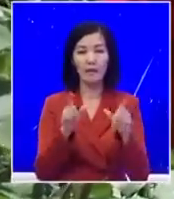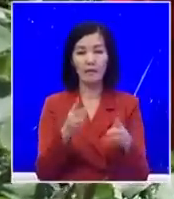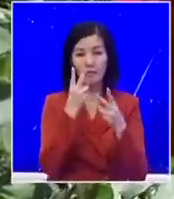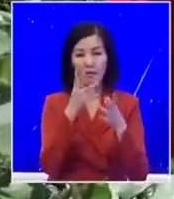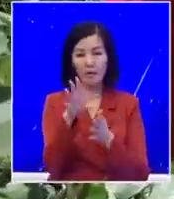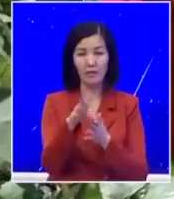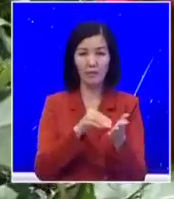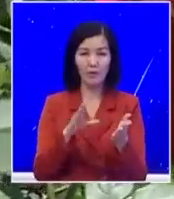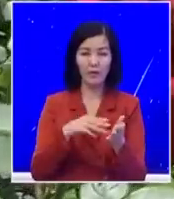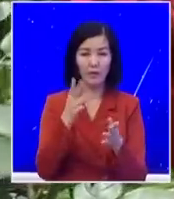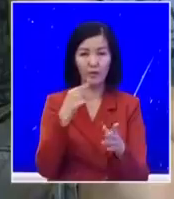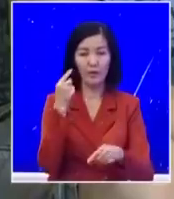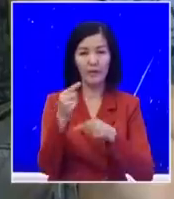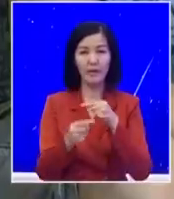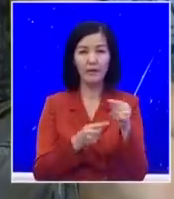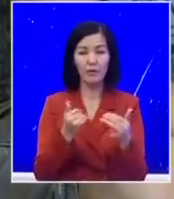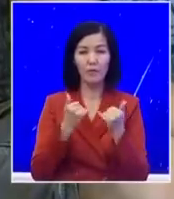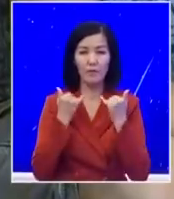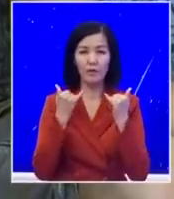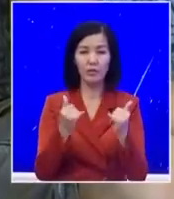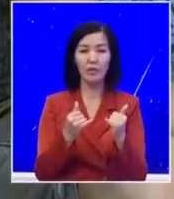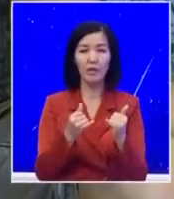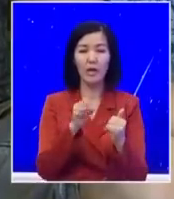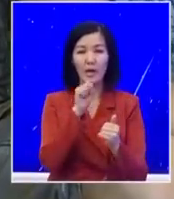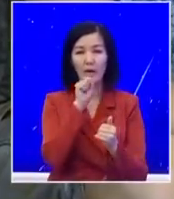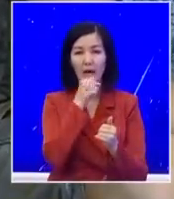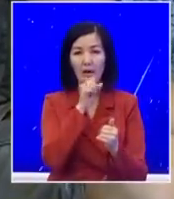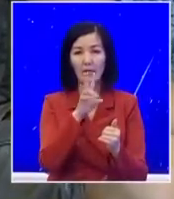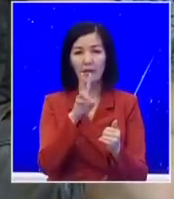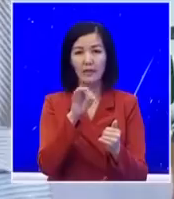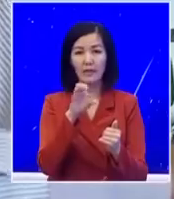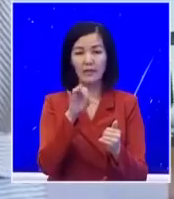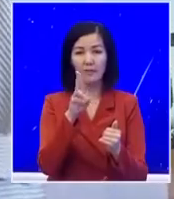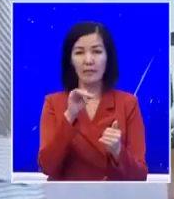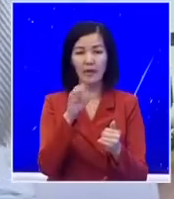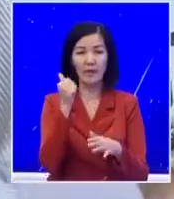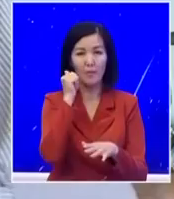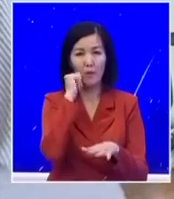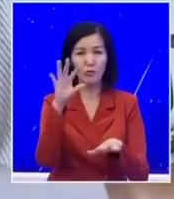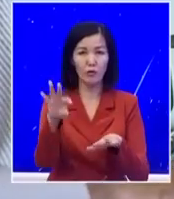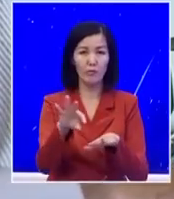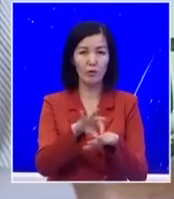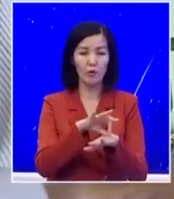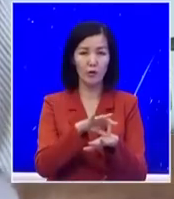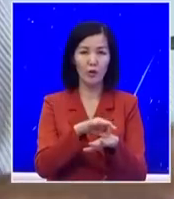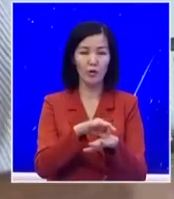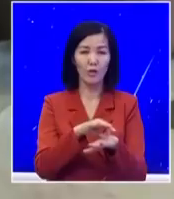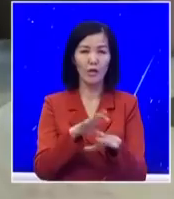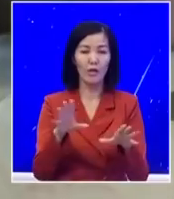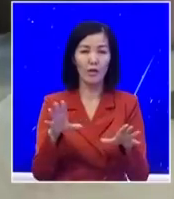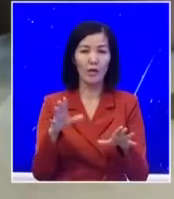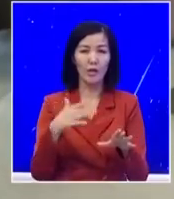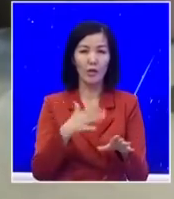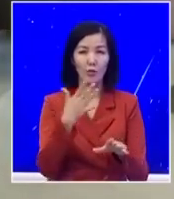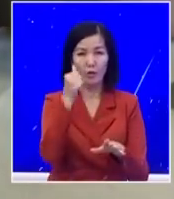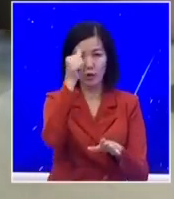салт-дәстүрмен әдеп құрып биік сақталған шаңырақтың үлкені Несіпбай ата. Өмірлік жолдасы Бәтжан Оразбаева мен отау құрғанына